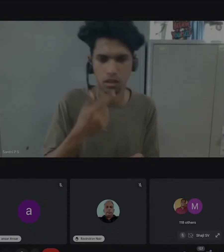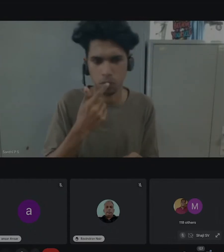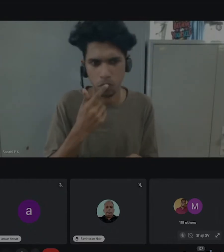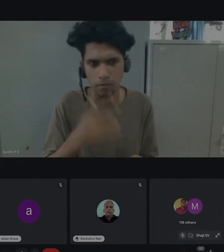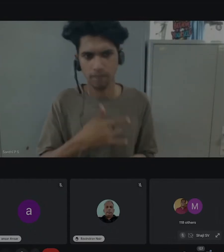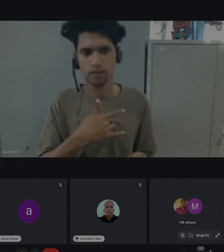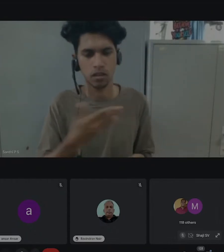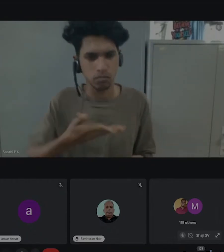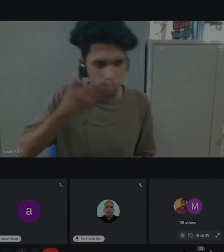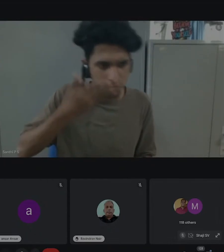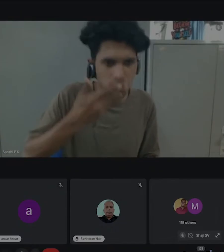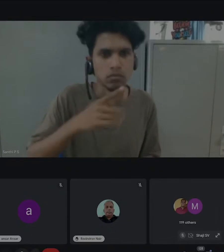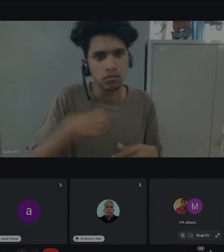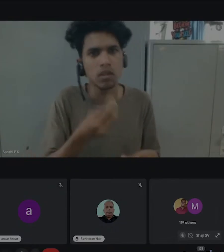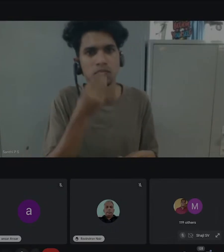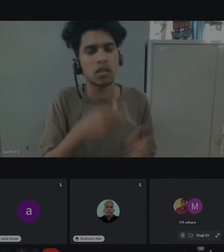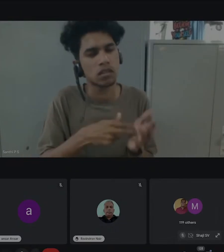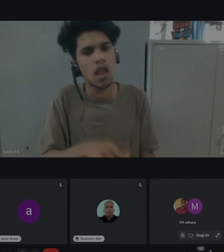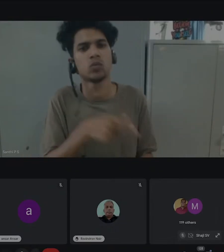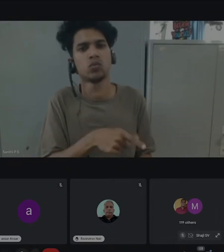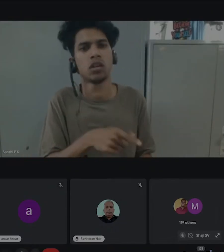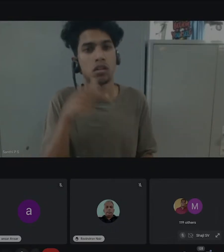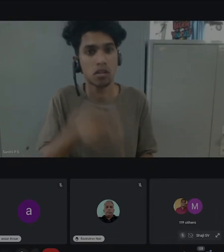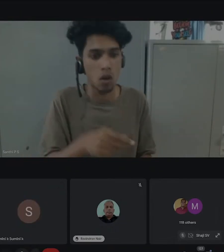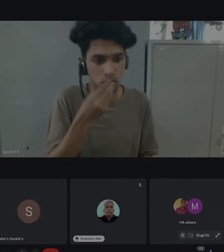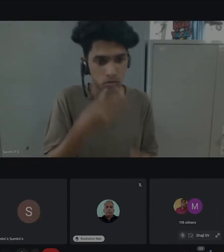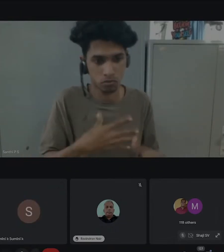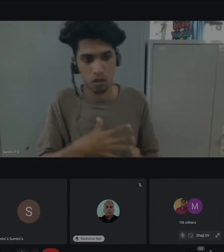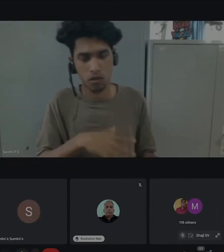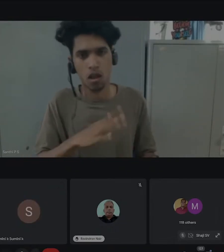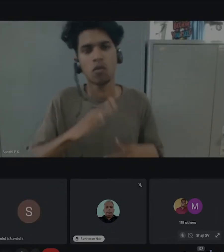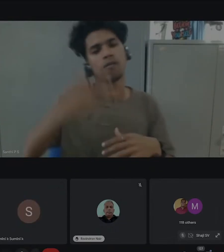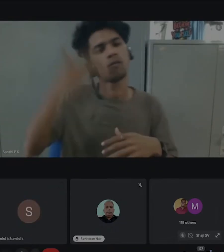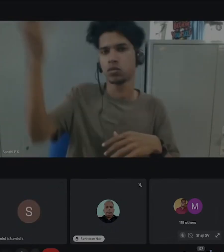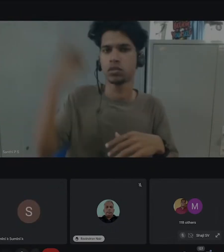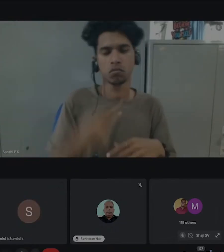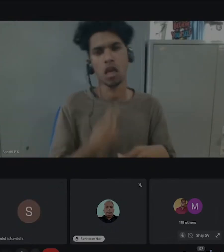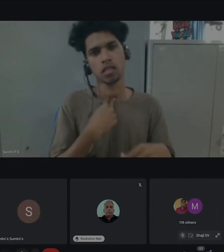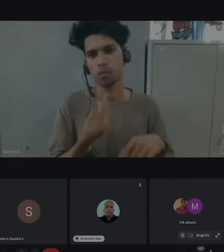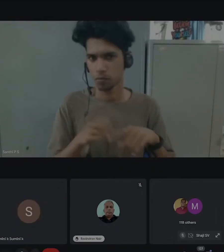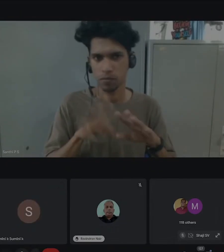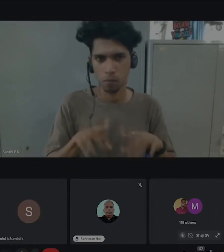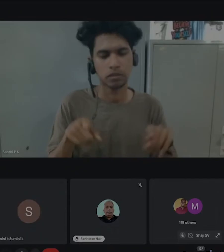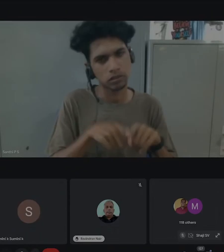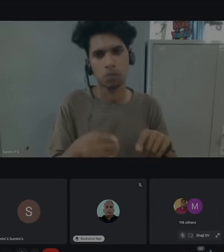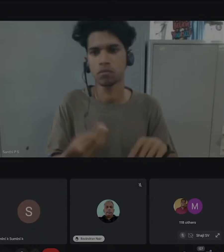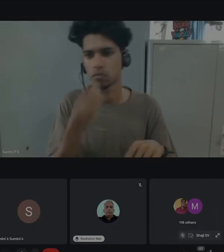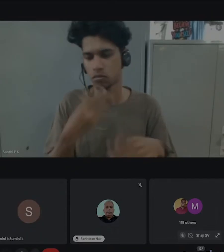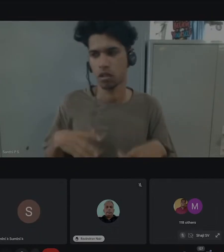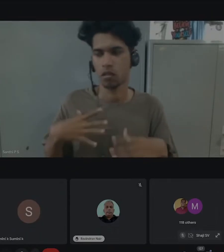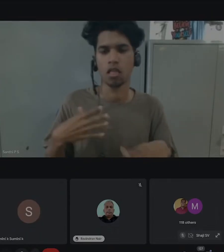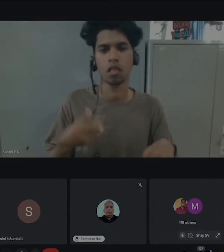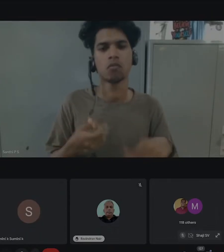ഇപ്പൊ കഴിക്കാൻ ബുദ്ധിമുട്ട് അവരെ മടി കാണിക്കുമെങ്കിലും ഭാവിയിൽ അവരെല്ലാ ഭക്ഷണവും ഒരുപോലെ തന്നെ കഴിക്കാൻ അവർക്ക് സാധിക്കുകയുള്ളൂ. ഇത് രണ്ടുമാണ് മെയിൻ